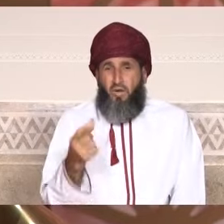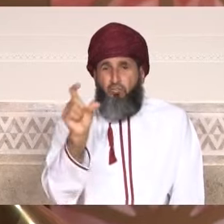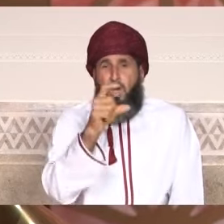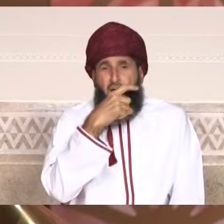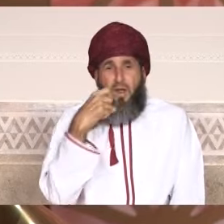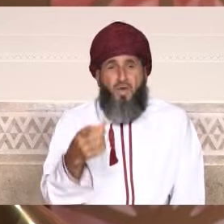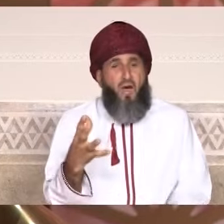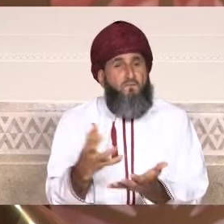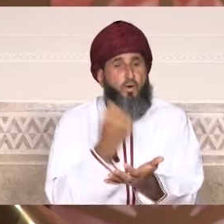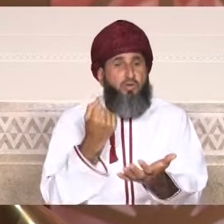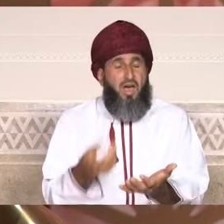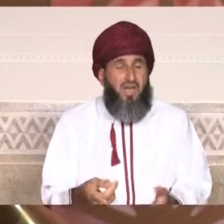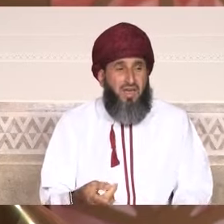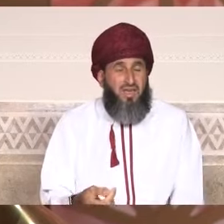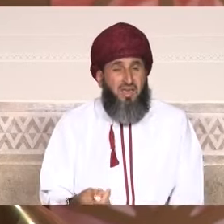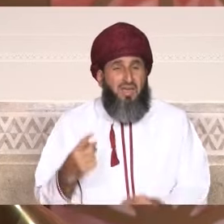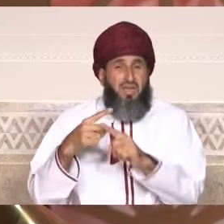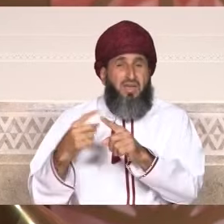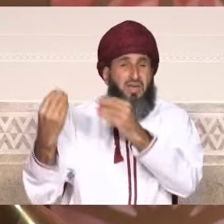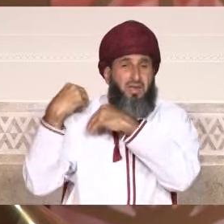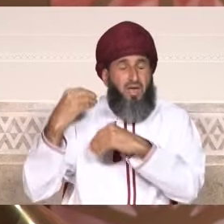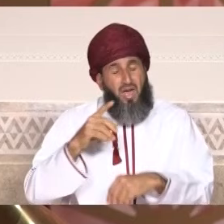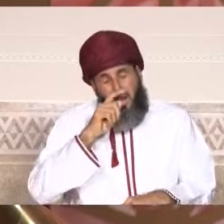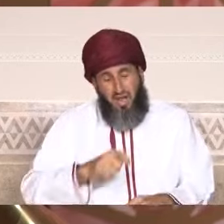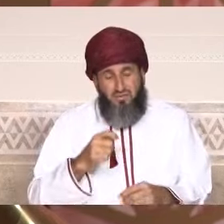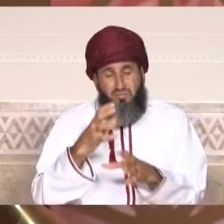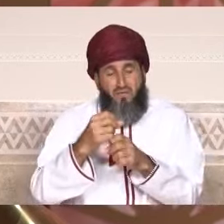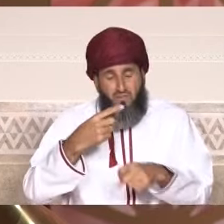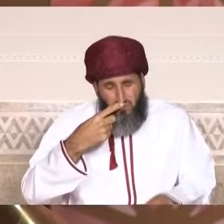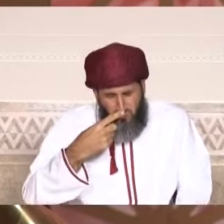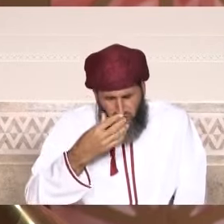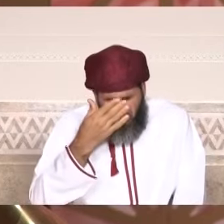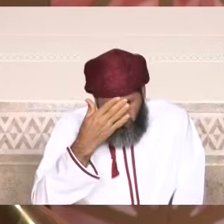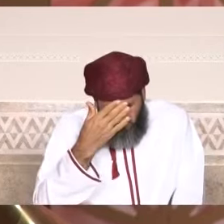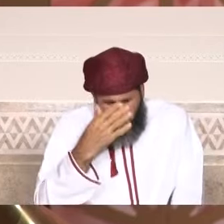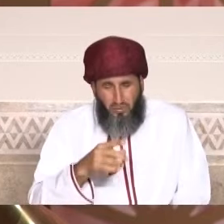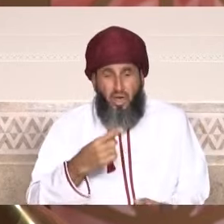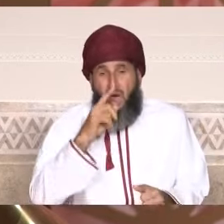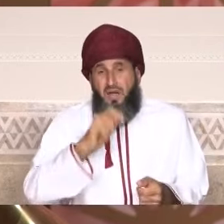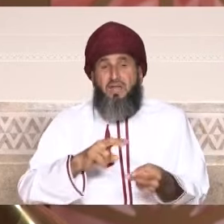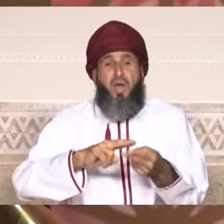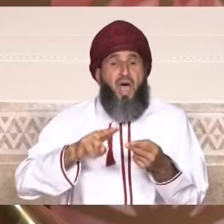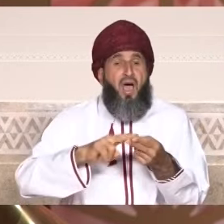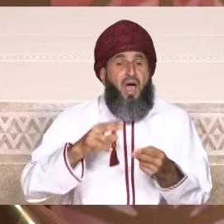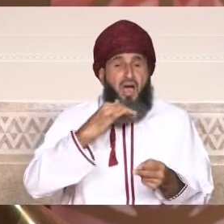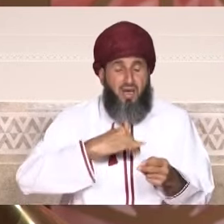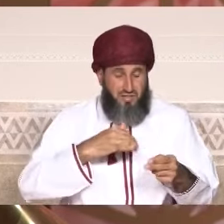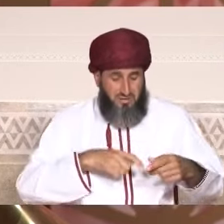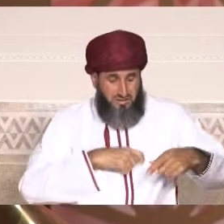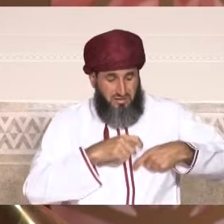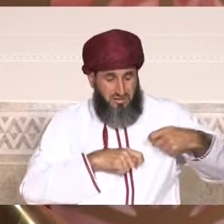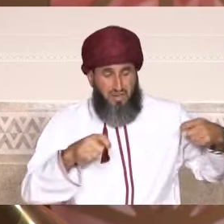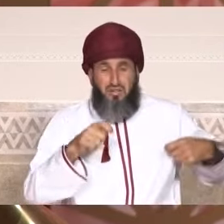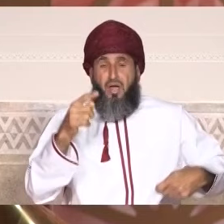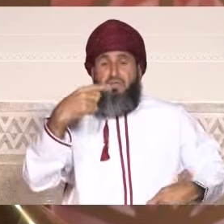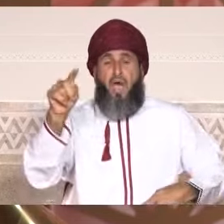العظيمة الجليلة فإنه يحافظ على عبادته. إذن العلاج الأول يبدأ من غرس العقيدة الصحيحة